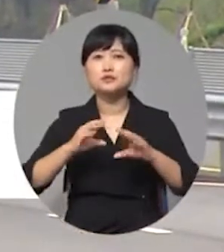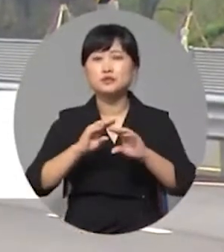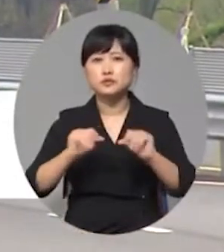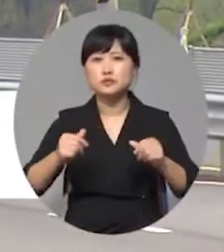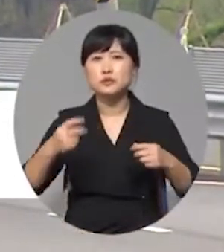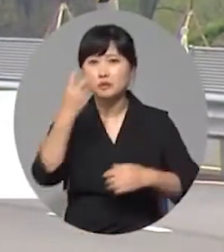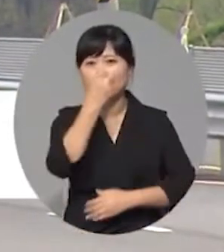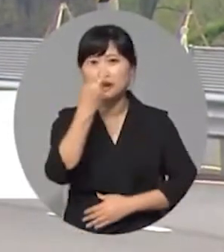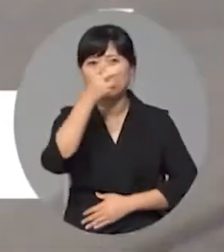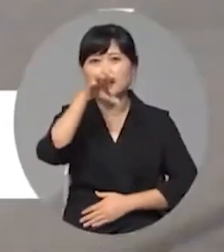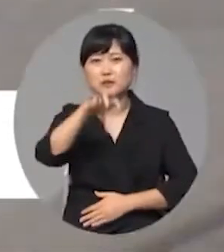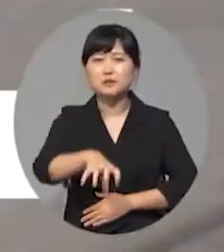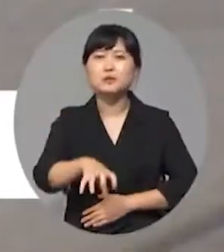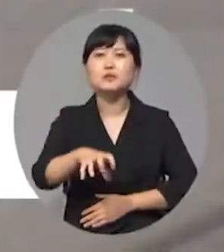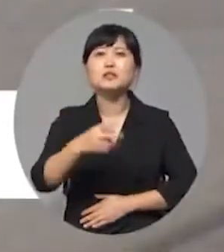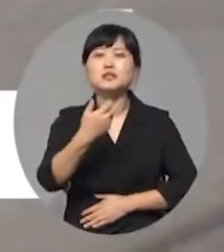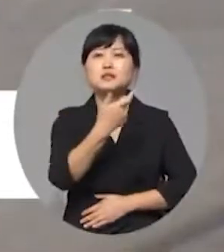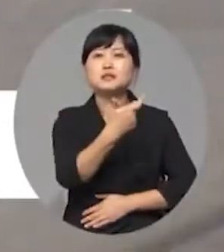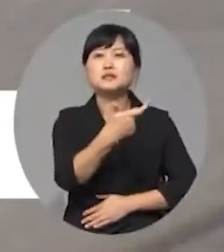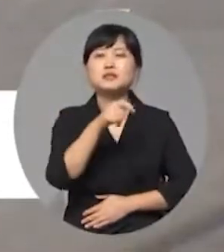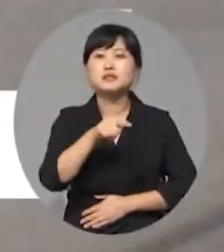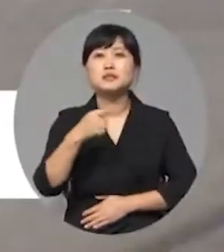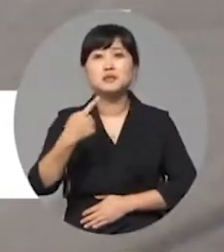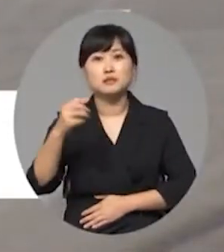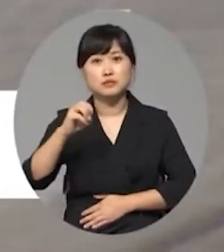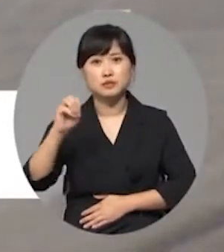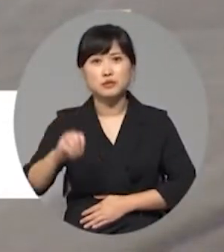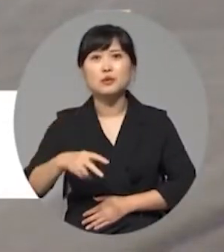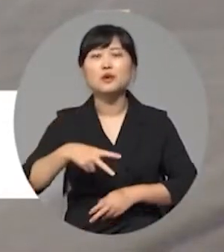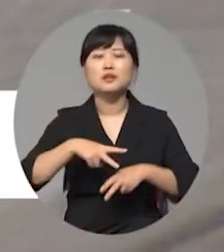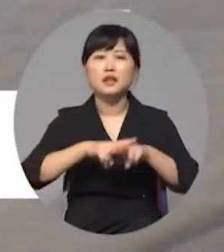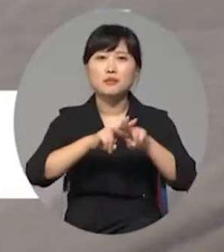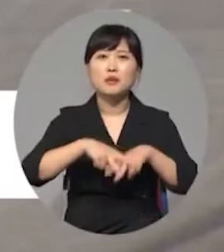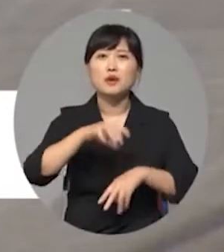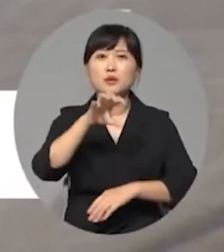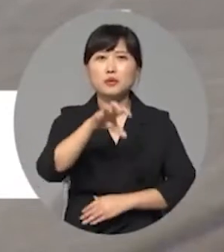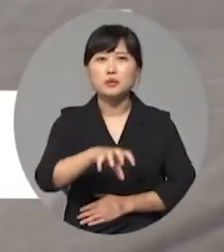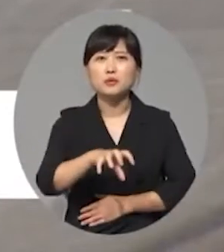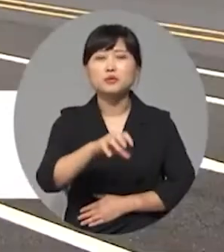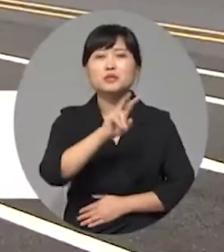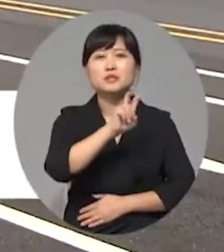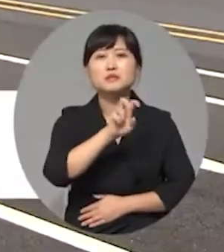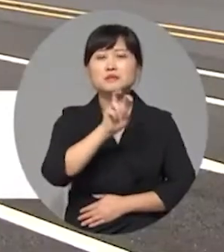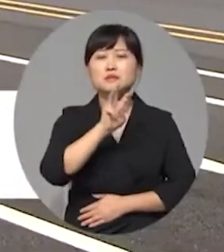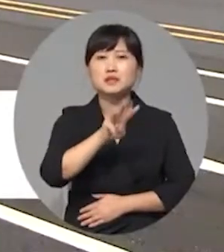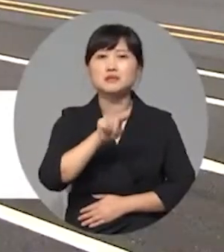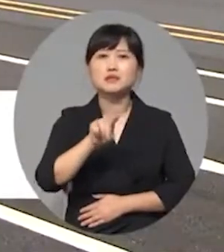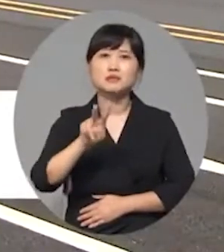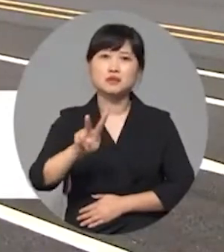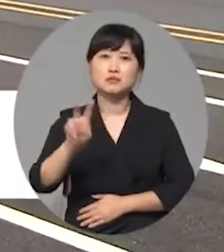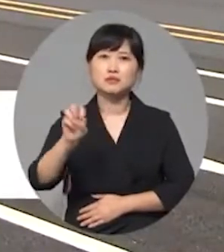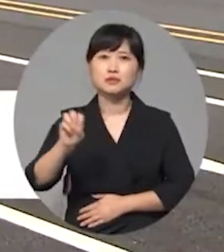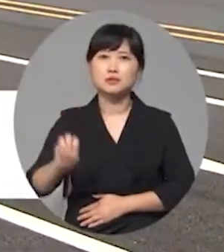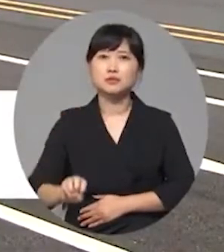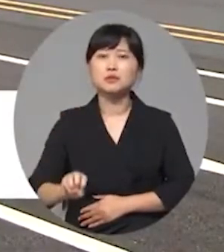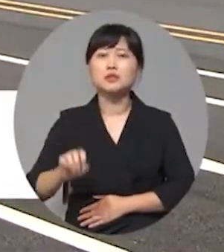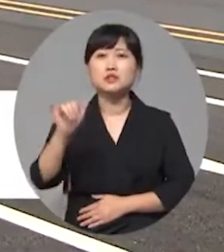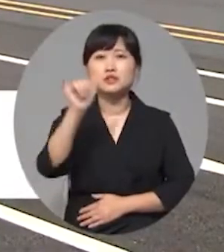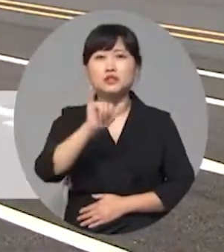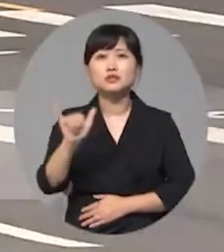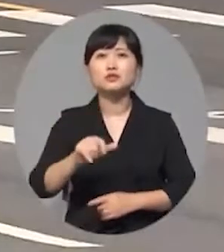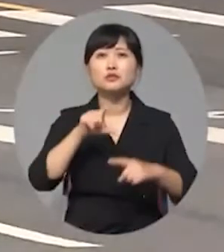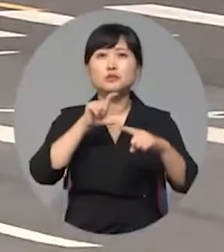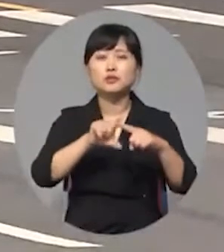전주국토관리사무소는 관할 국도가 17.1%, 남원국토관리사무소 관할 국도는 23.2%,